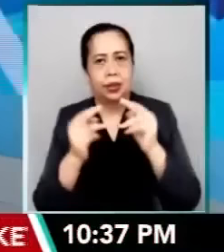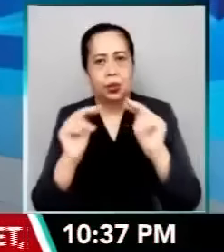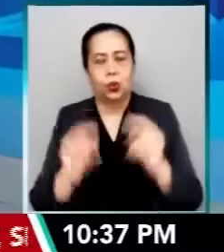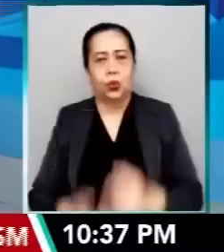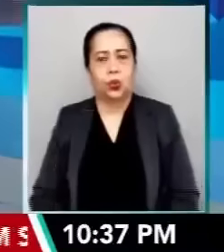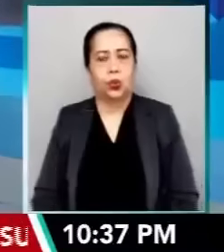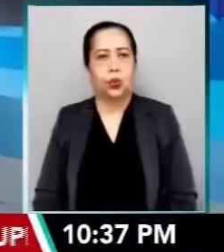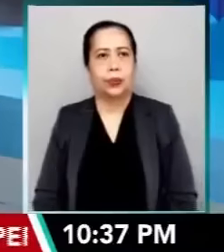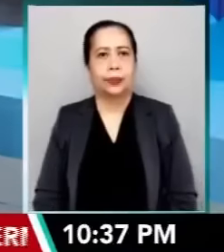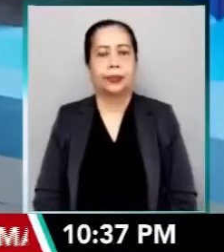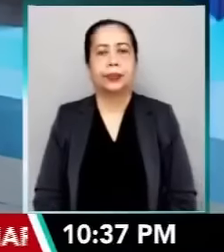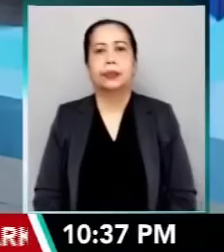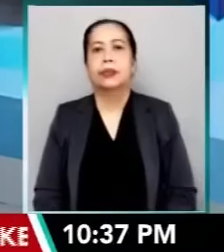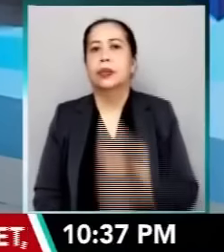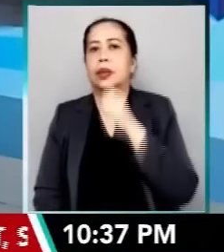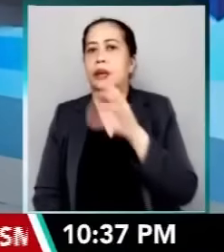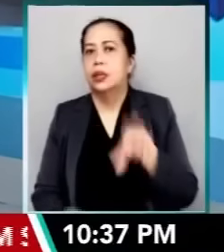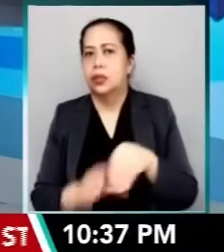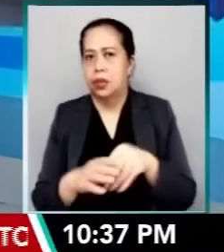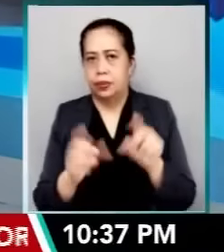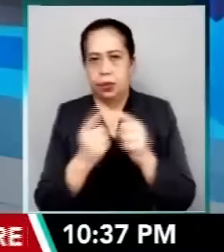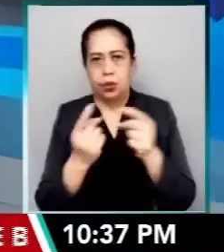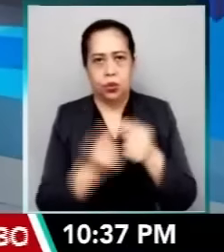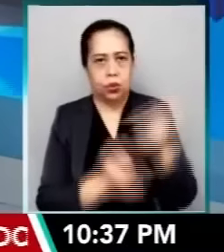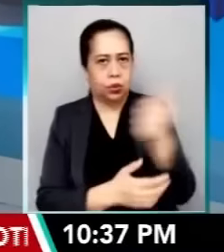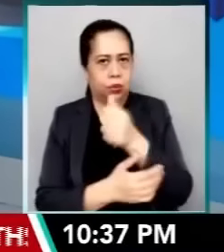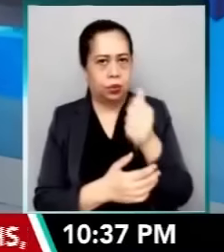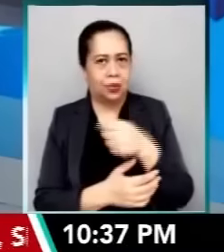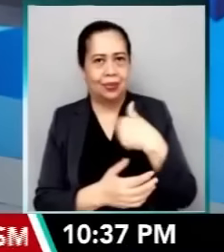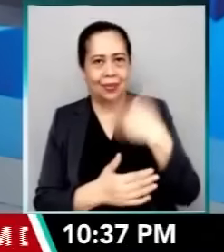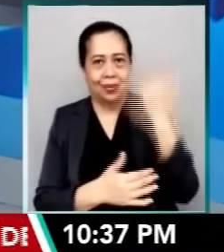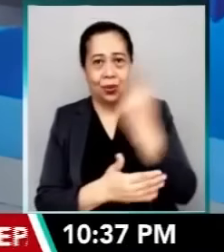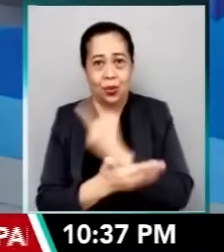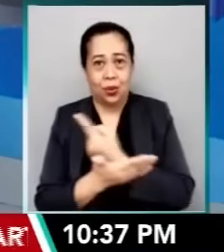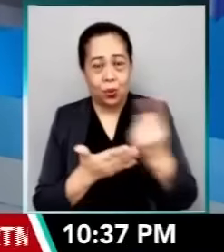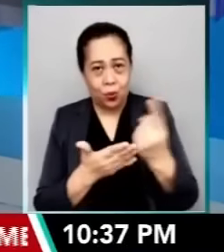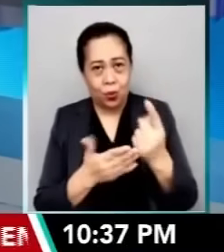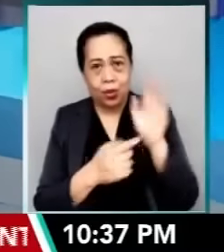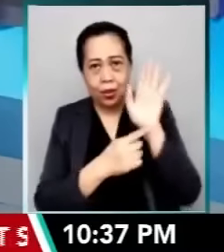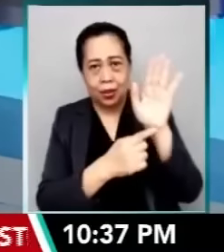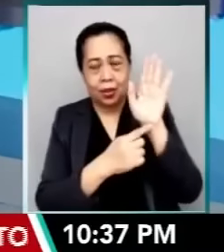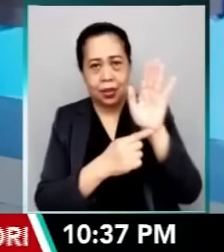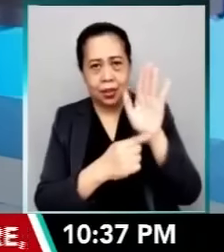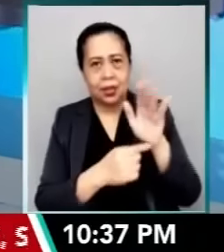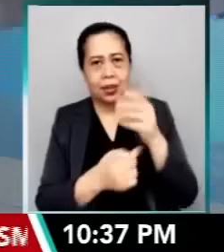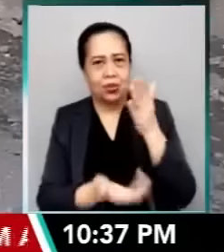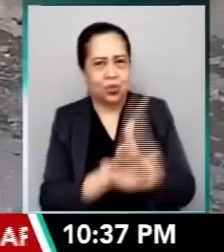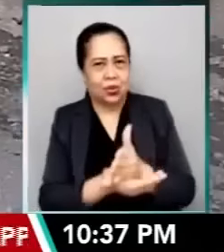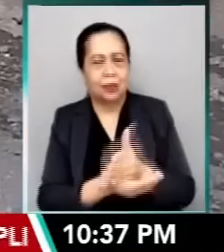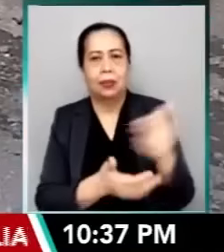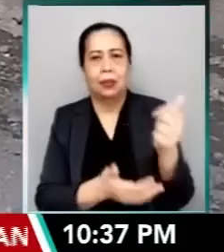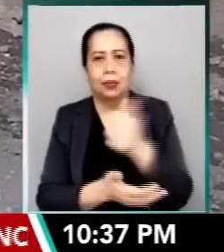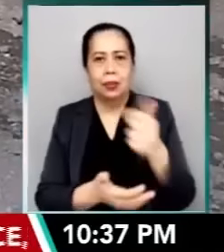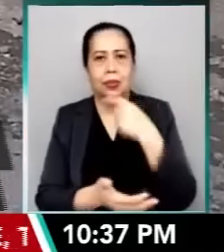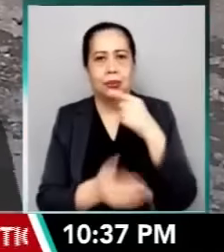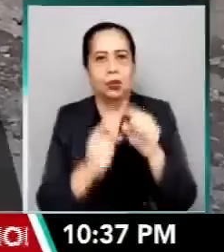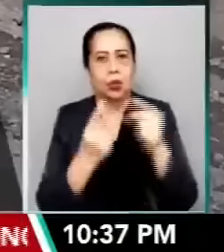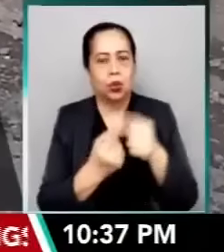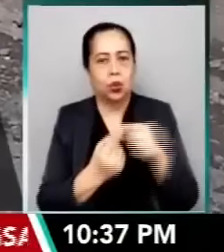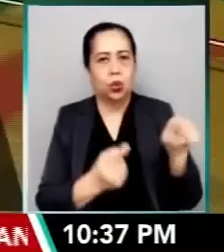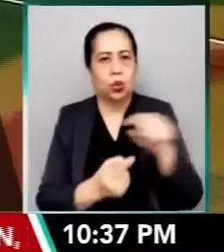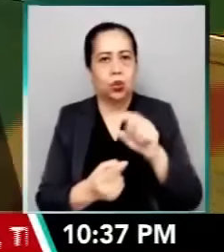daw sasali ang ilang transport groups sa isang linggong tigil pasada na ikinakasa ng ilang grupo. Ayon sa grupo ng mga operator at